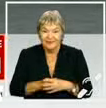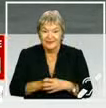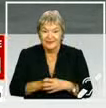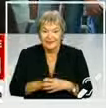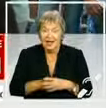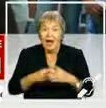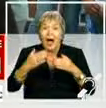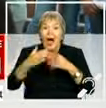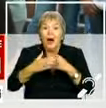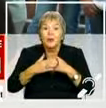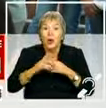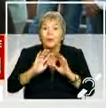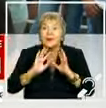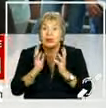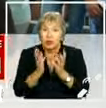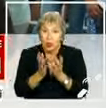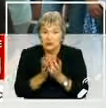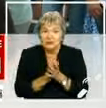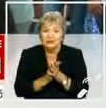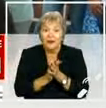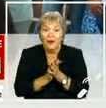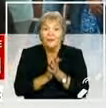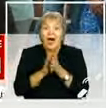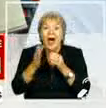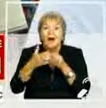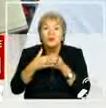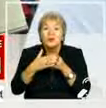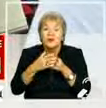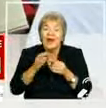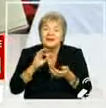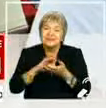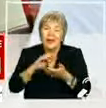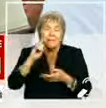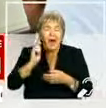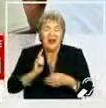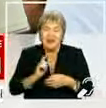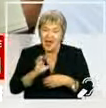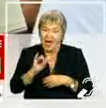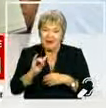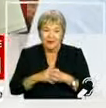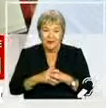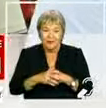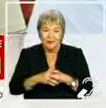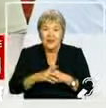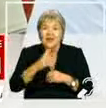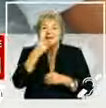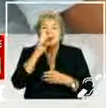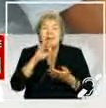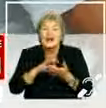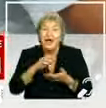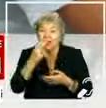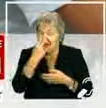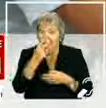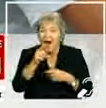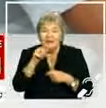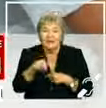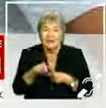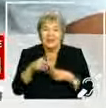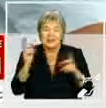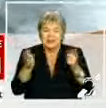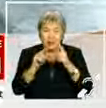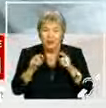Suntem aproape cu toți, suntem apropiați de marinari. Ați mai fost vreodată? Nu, e prima oară. Am venit să